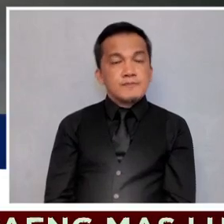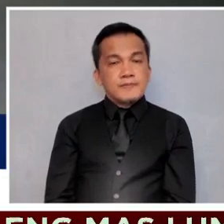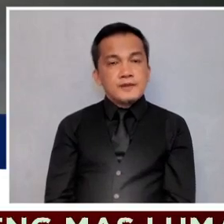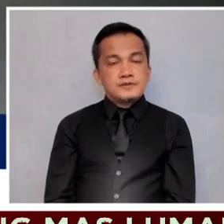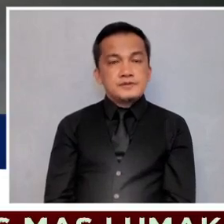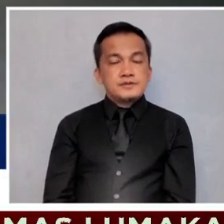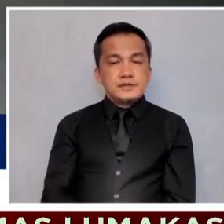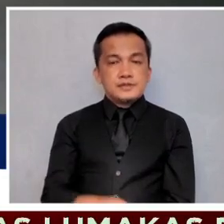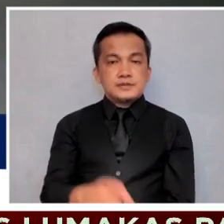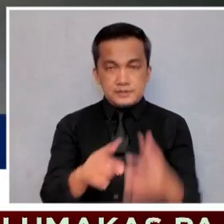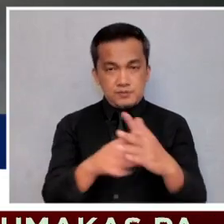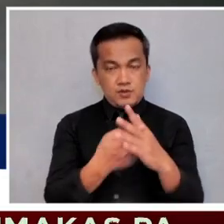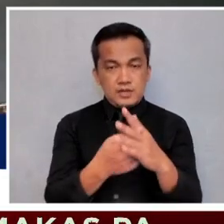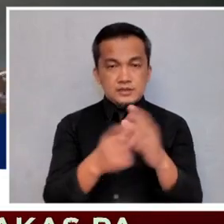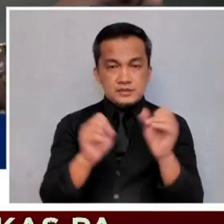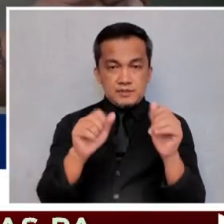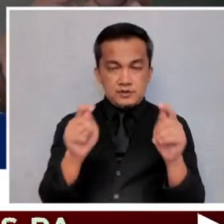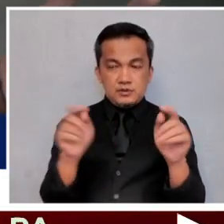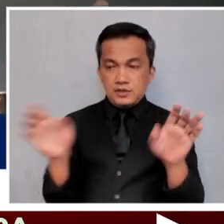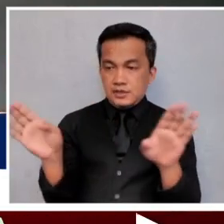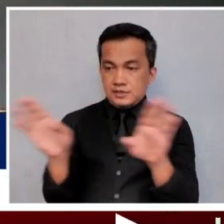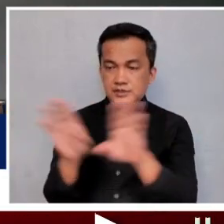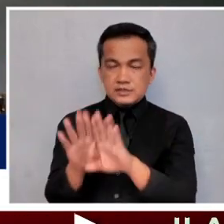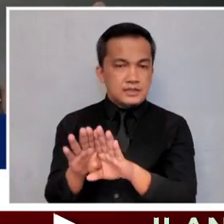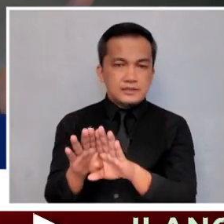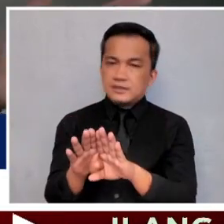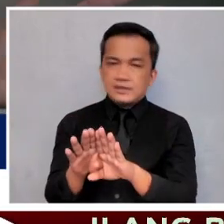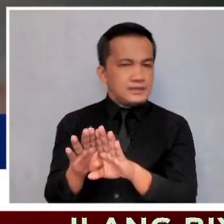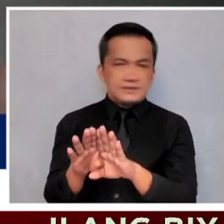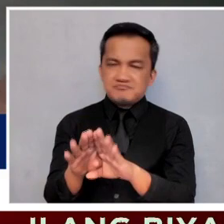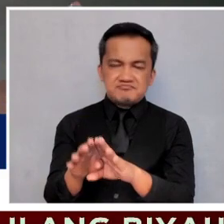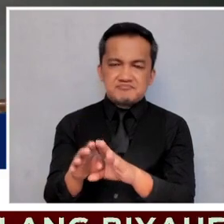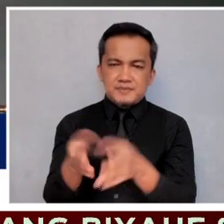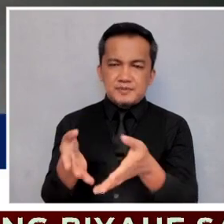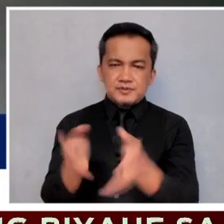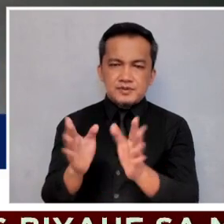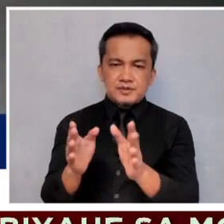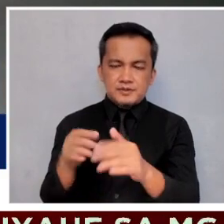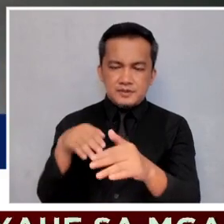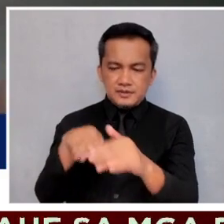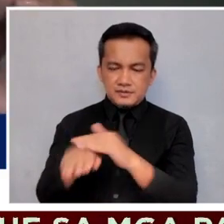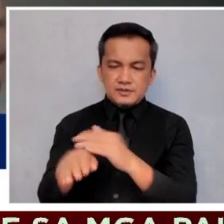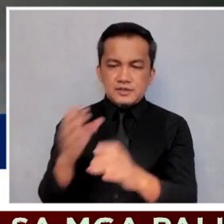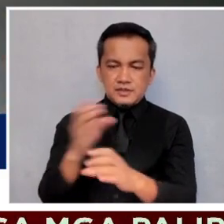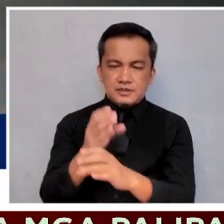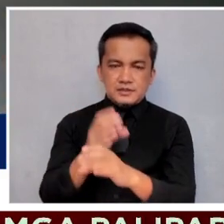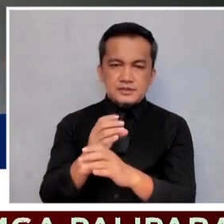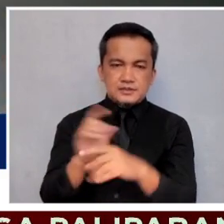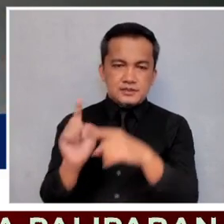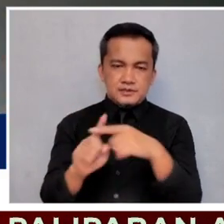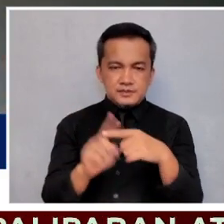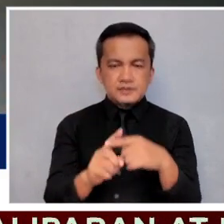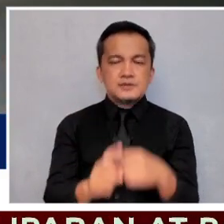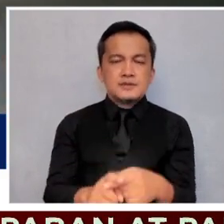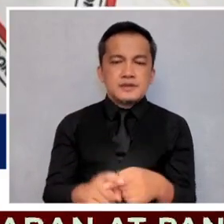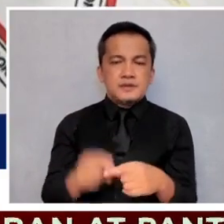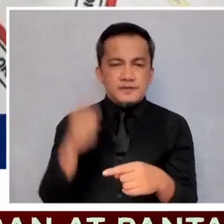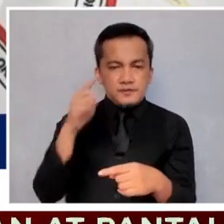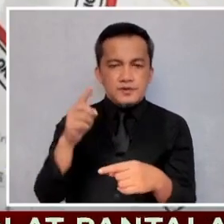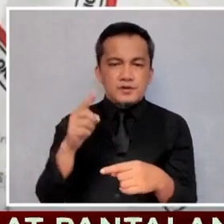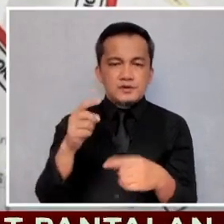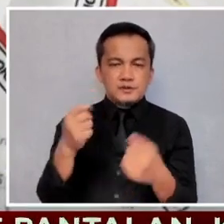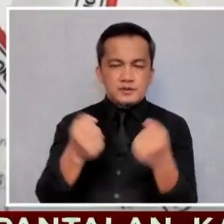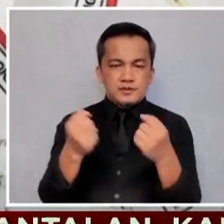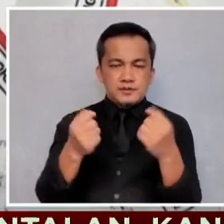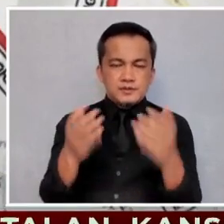Karen simula sa Sabado ay isasara na o hindi na papasukin yung mga sasakyan dito sa loob ng sementeryo. Isasara naman para sa mga motorista